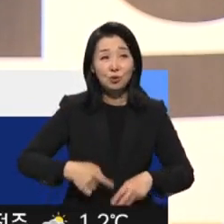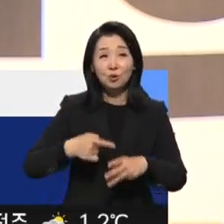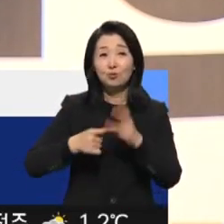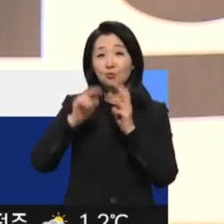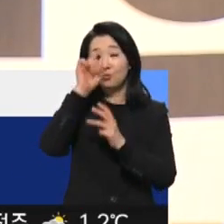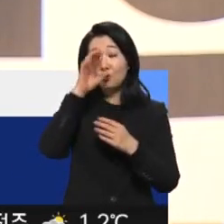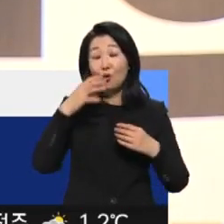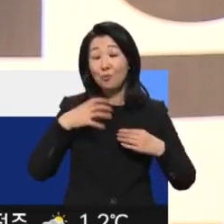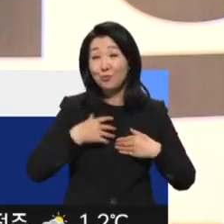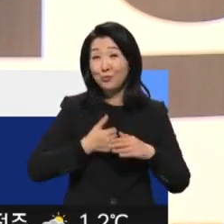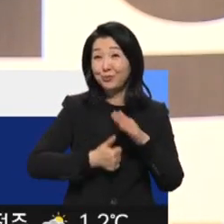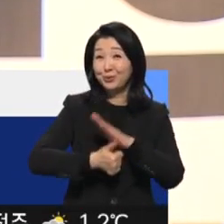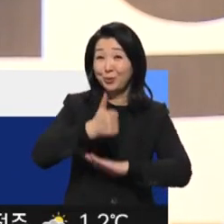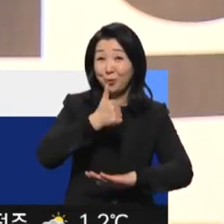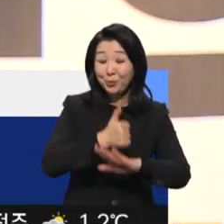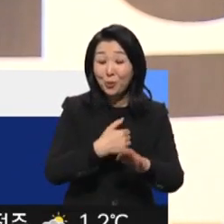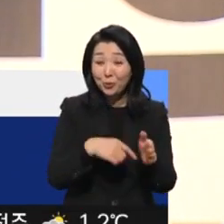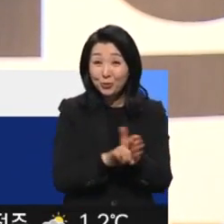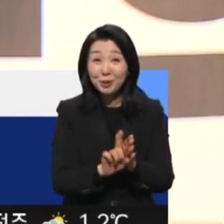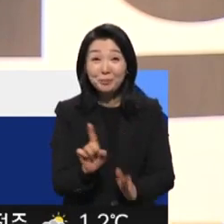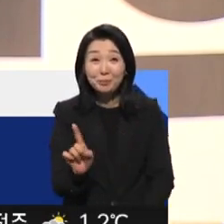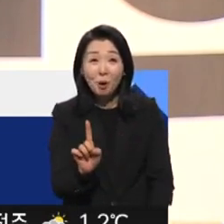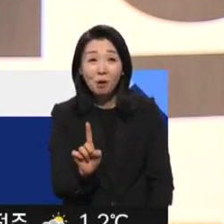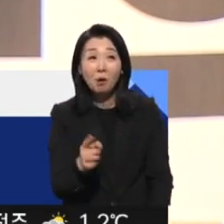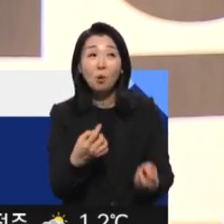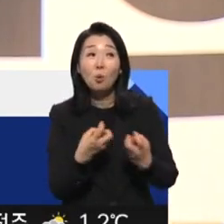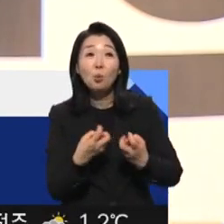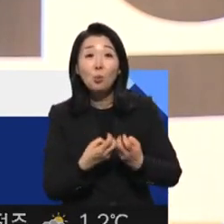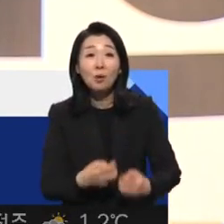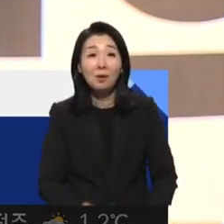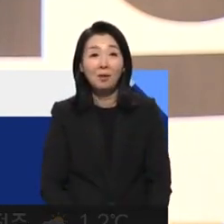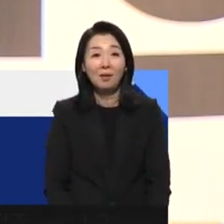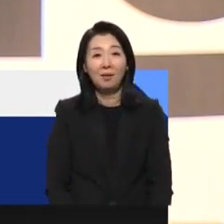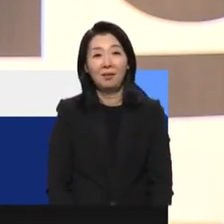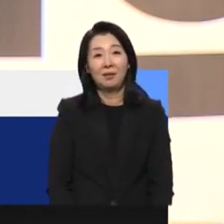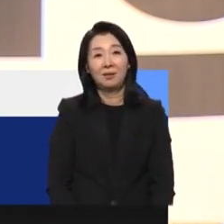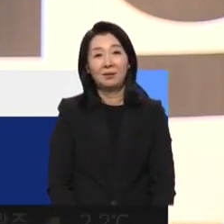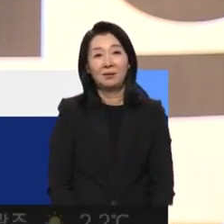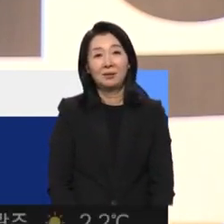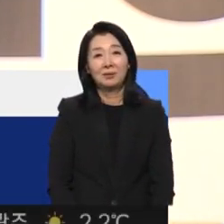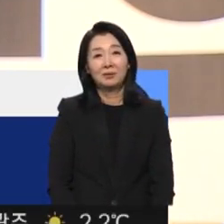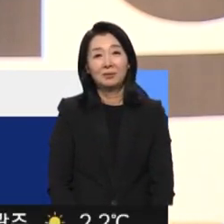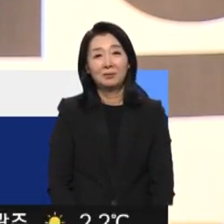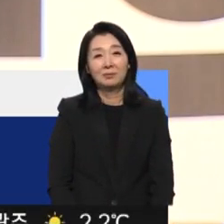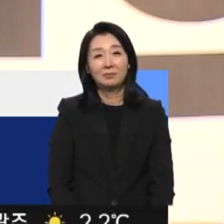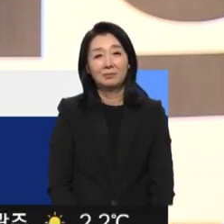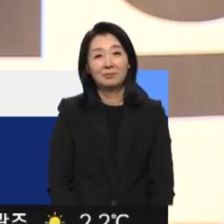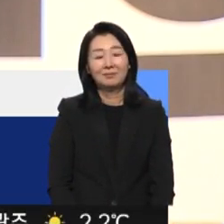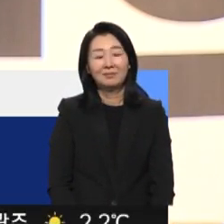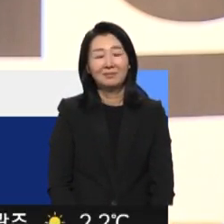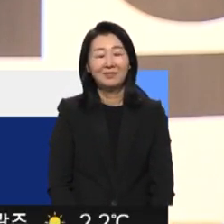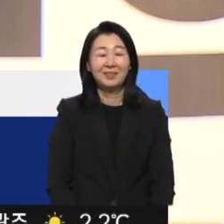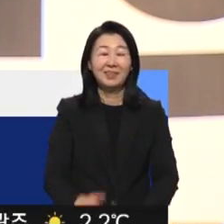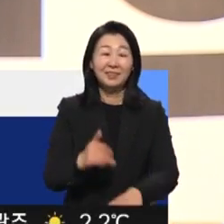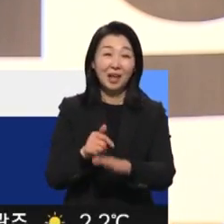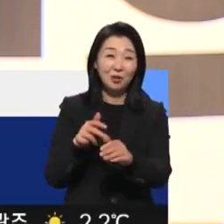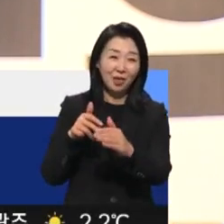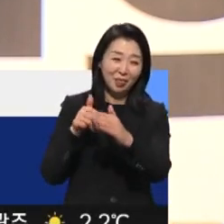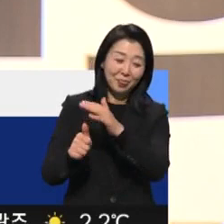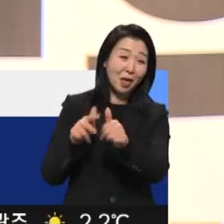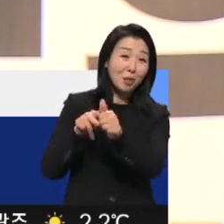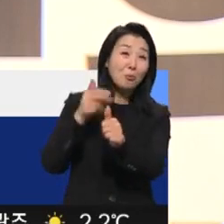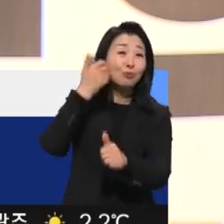정부의 성공을 위해서는 어떻게 해야 되느냐? 그러려면은 자기 당대표는 누가 돼야